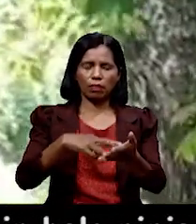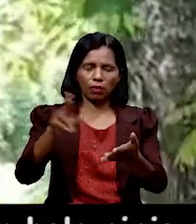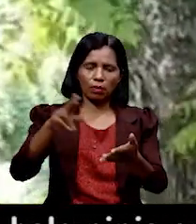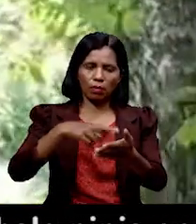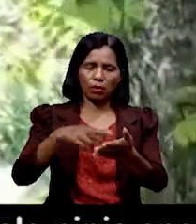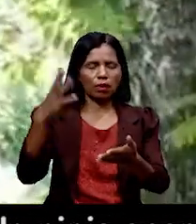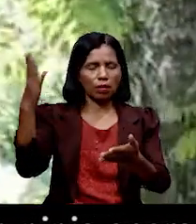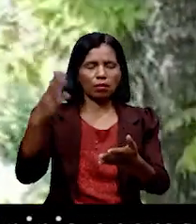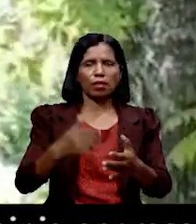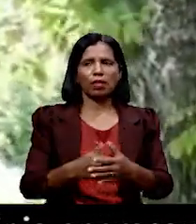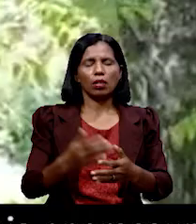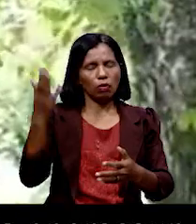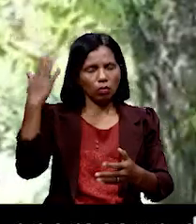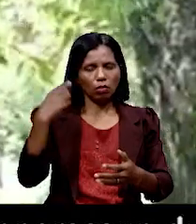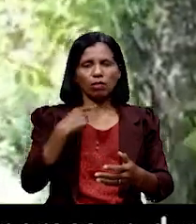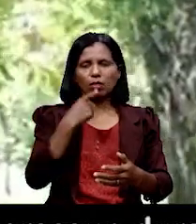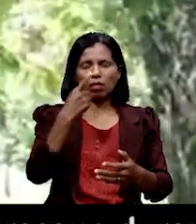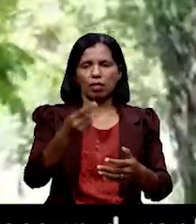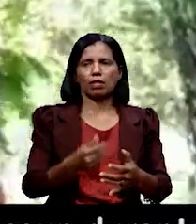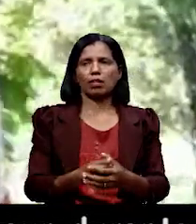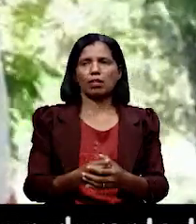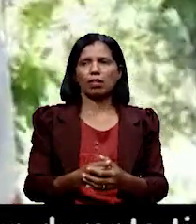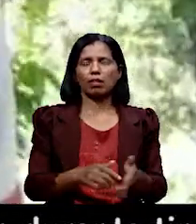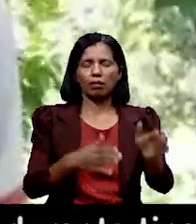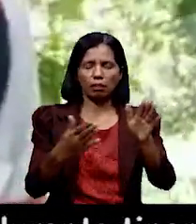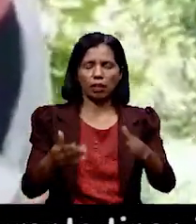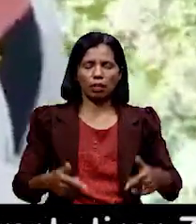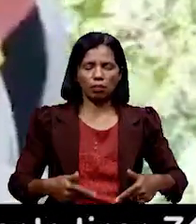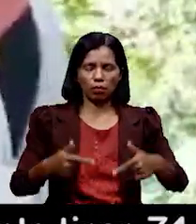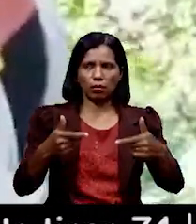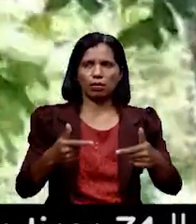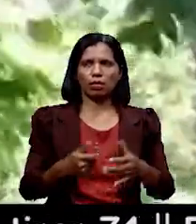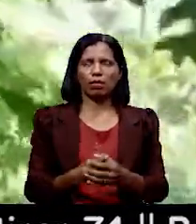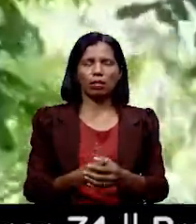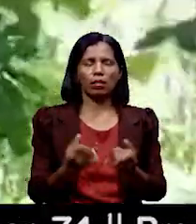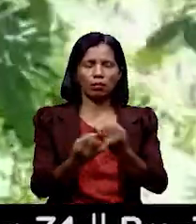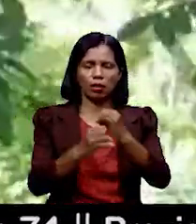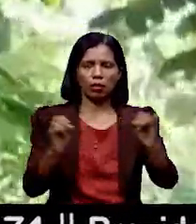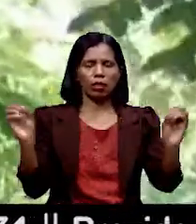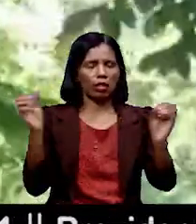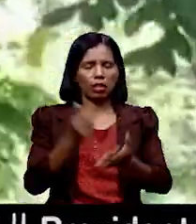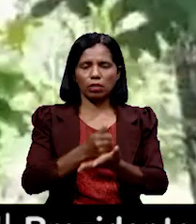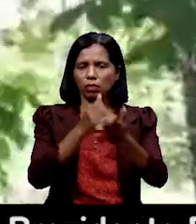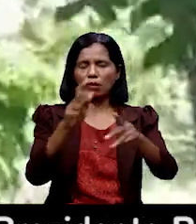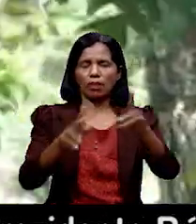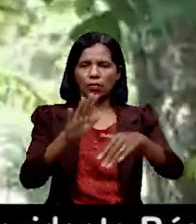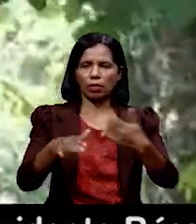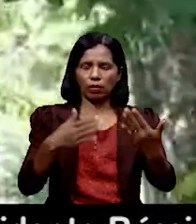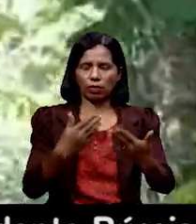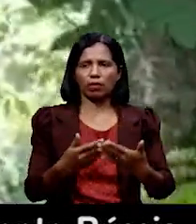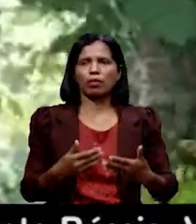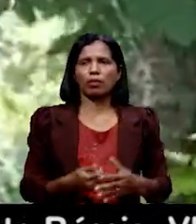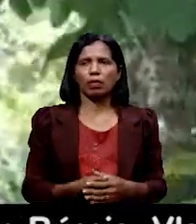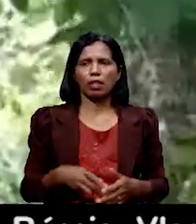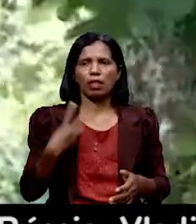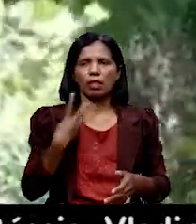sira. Ulung diantara, diangkata ke dalam mati kemurus ukundasi, ami mulus mati kemurus ukundasi kan. Latama tambah pogo, piagwan sira ne.